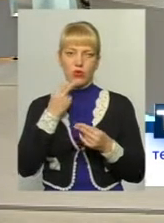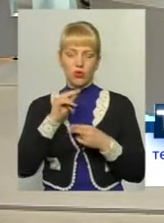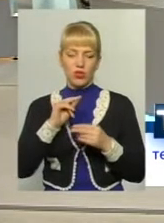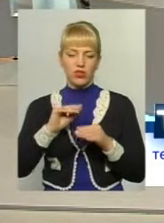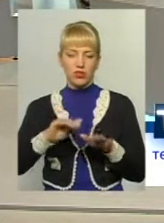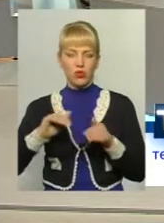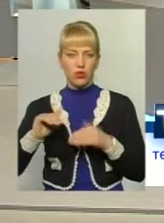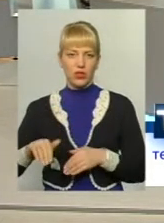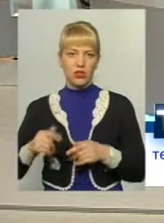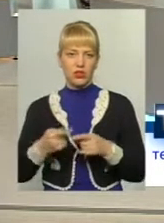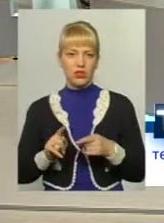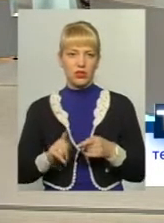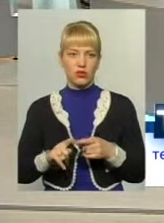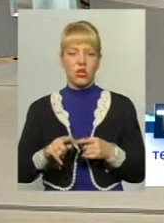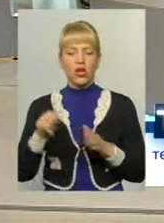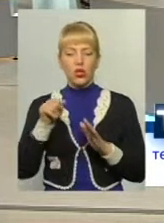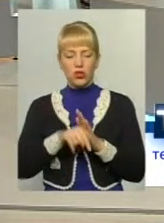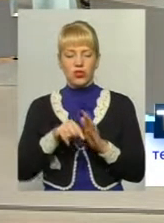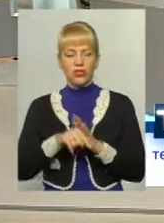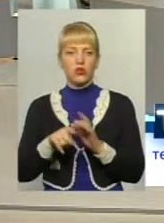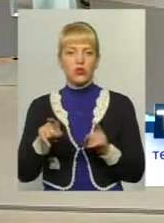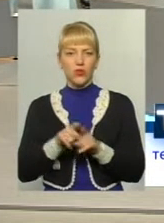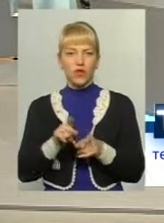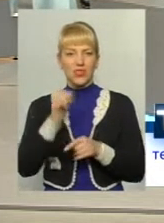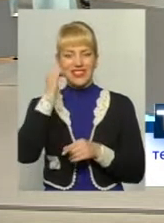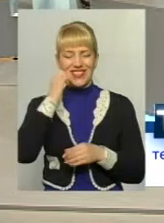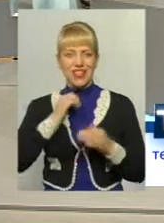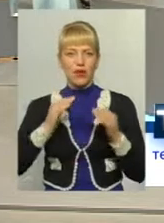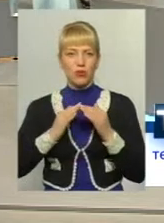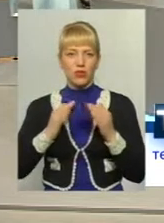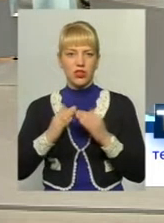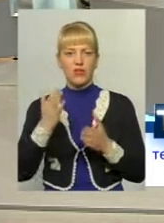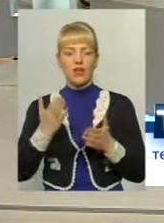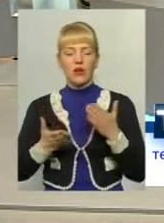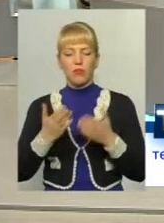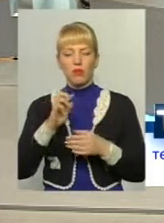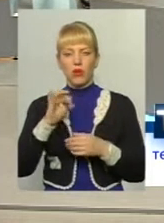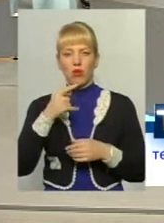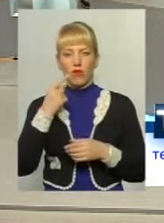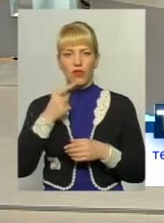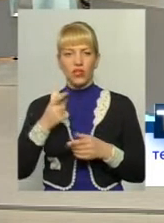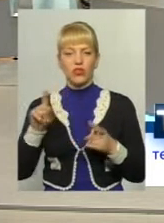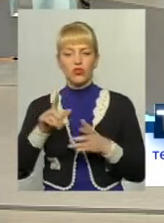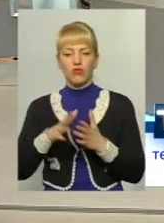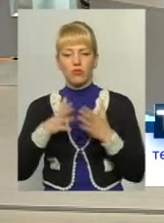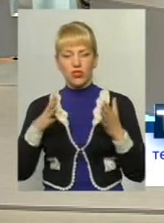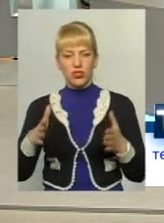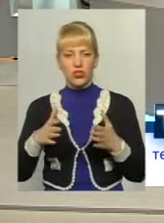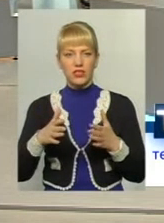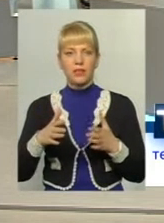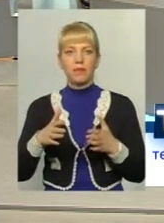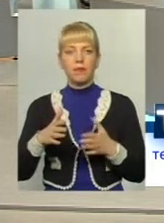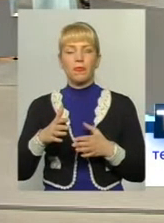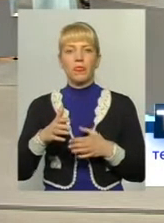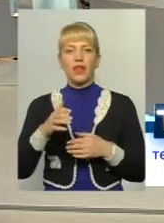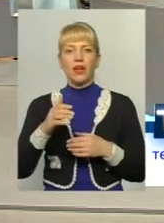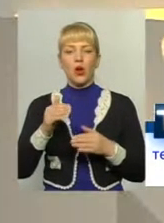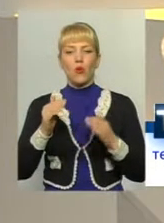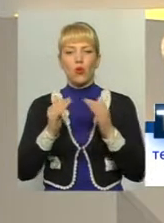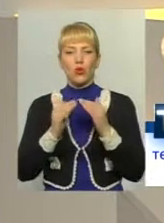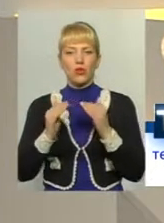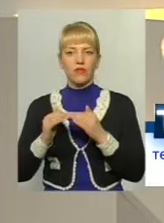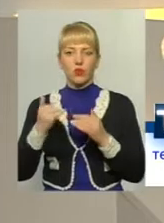тоді для вас ще питання. Чи, як ви вважаєте, ваша особиста думка, чи завжди потрібно створювати ОСББ, чи є